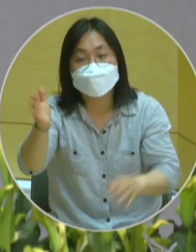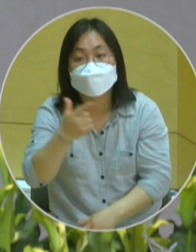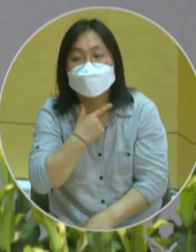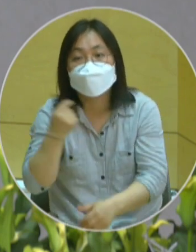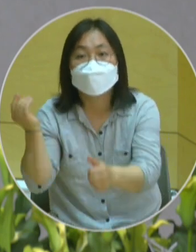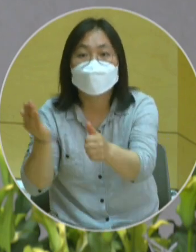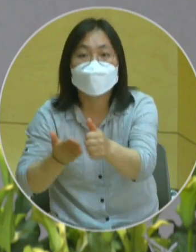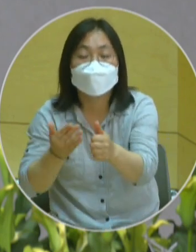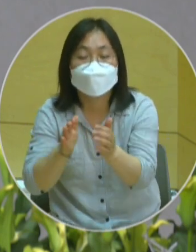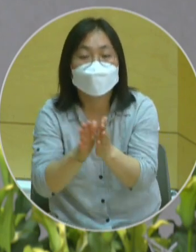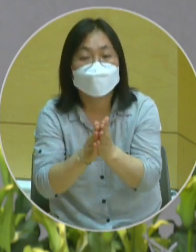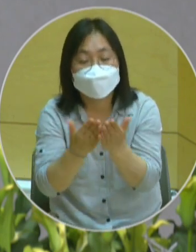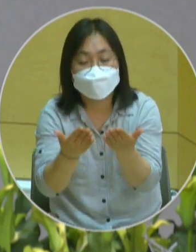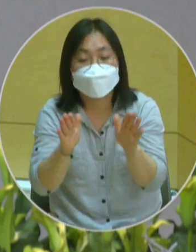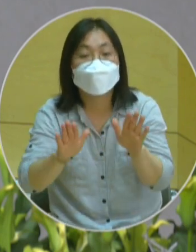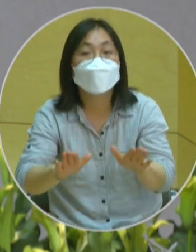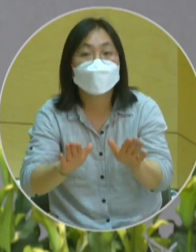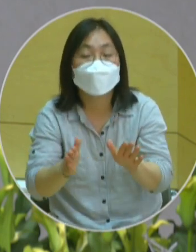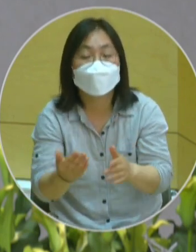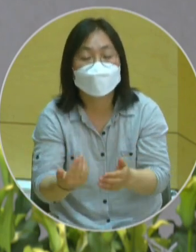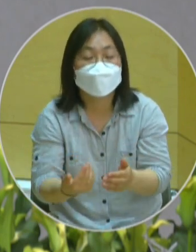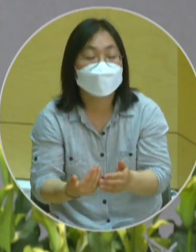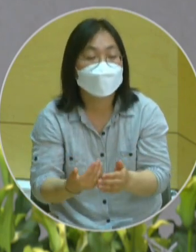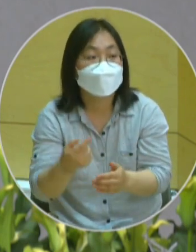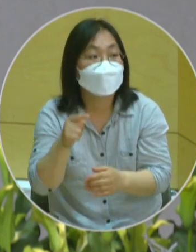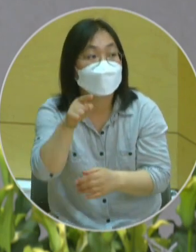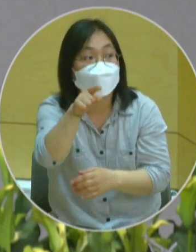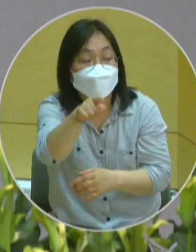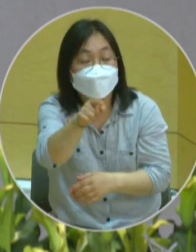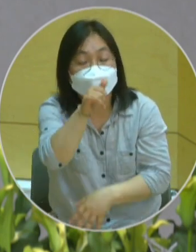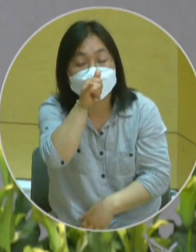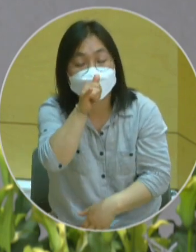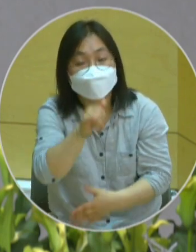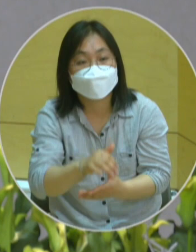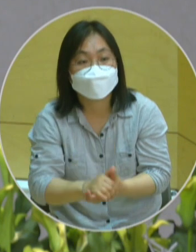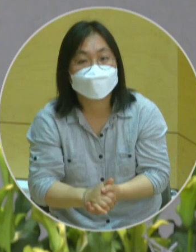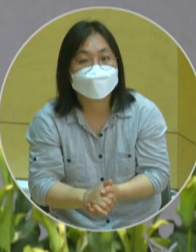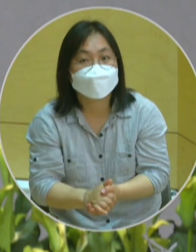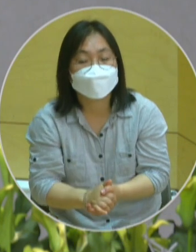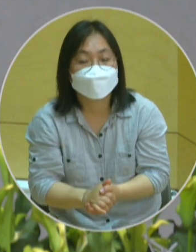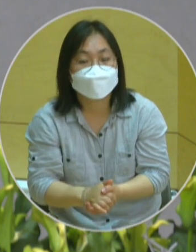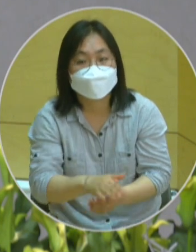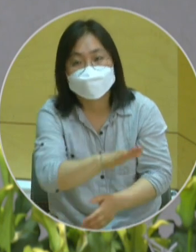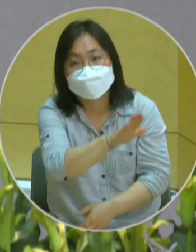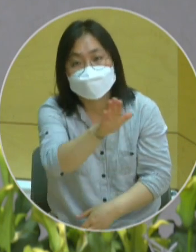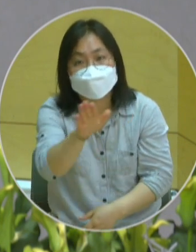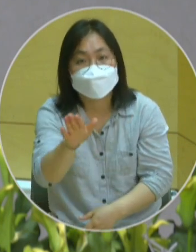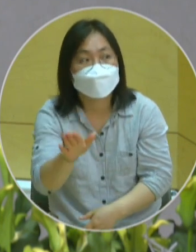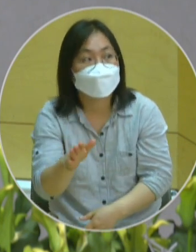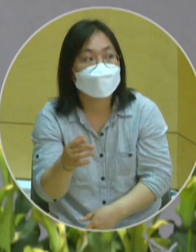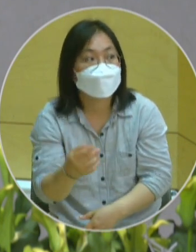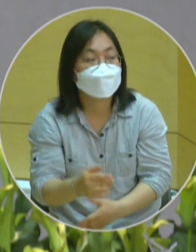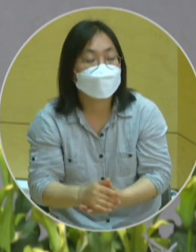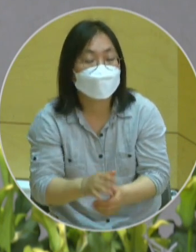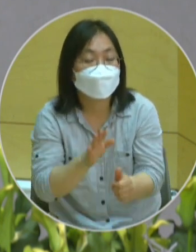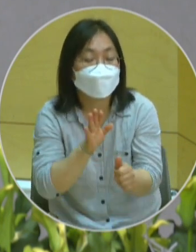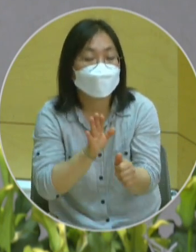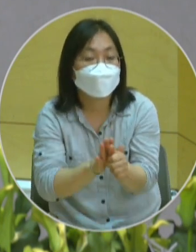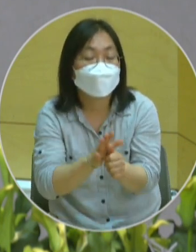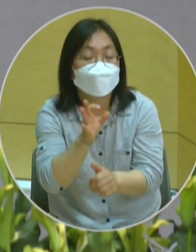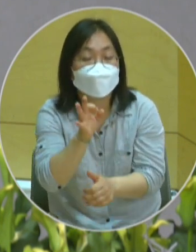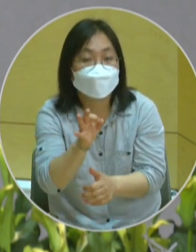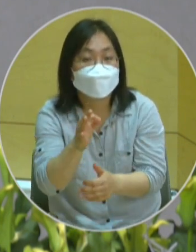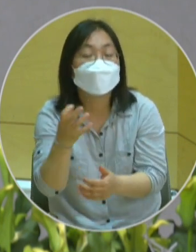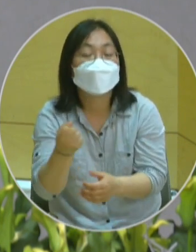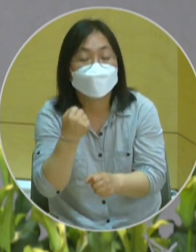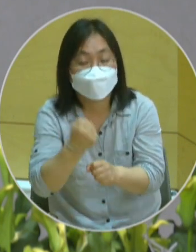다음에 크게 된 교재가 오늘 큐티진이 발간되었습니다. 뒷자리 가면 큐티진이 있으니까 여러분께서 1,000엔 이상의 후원금으로 만들어지는